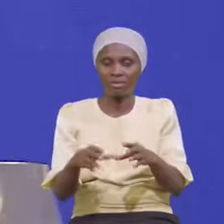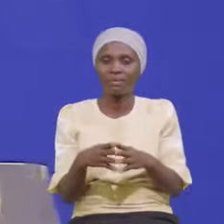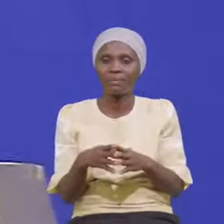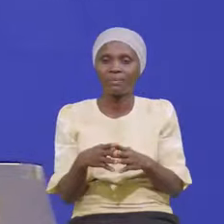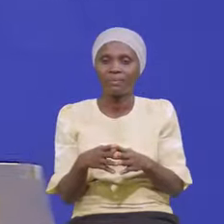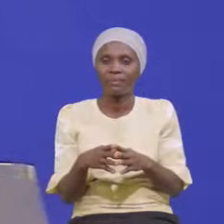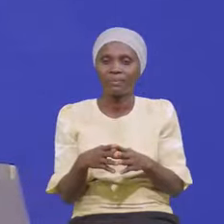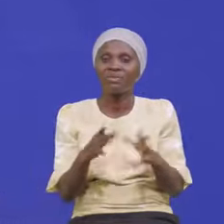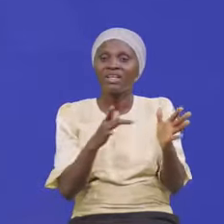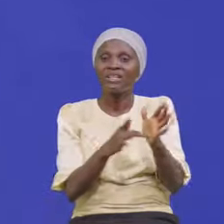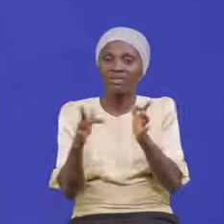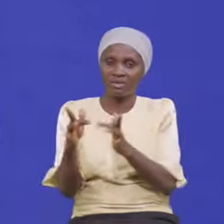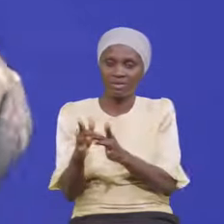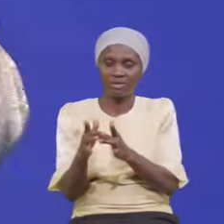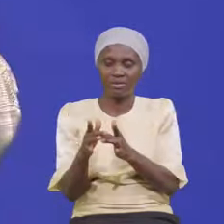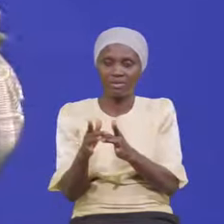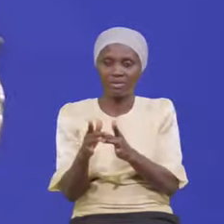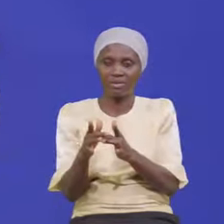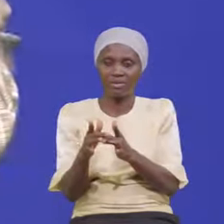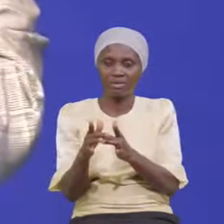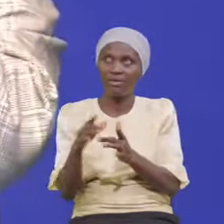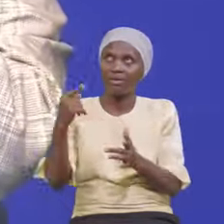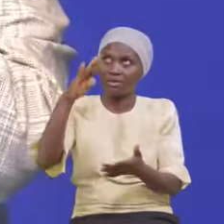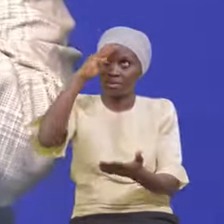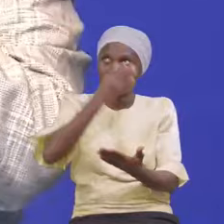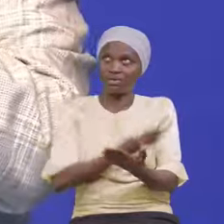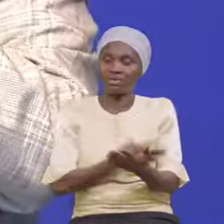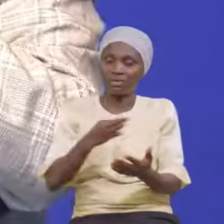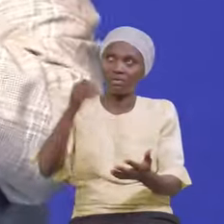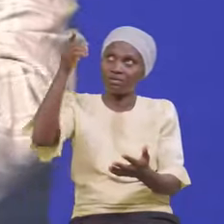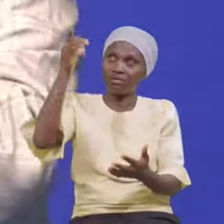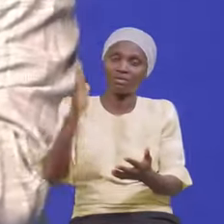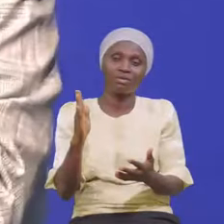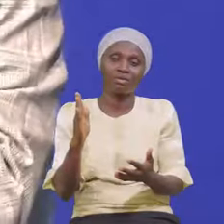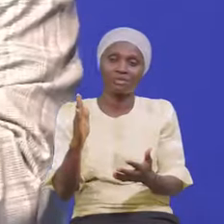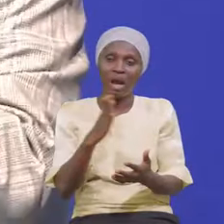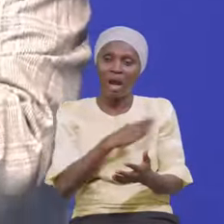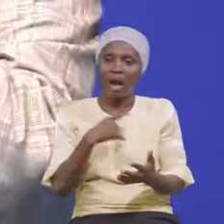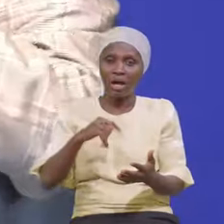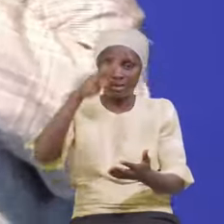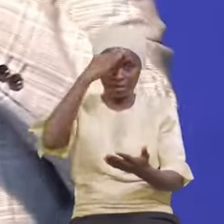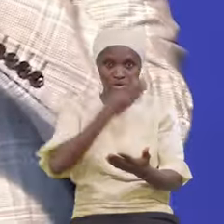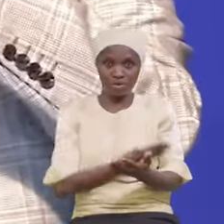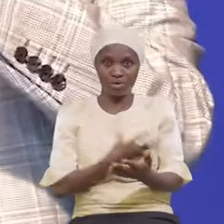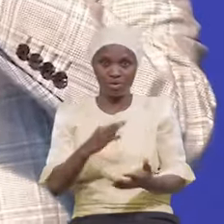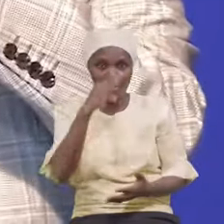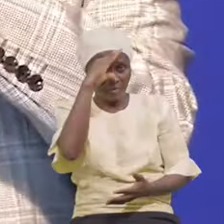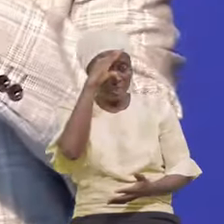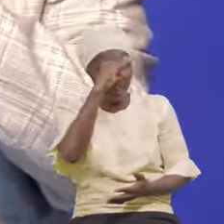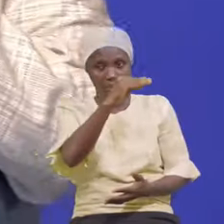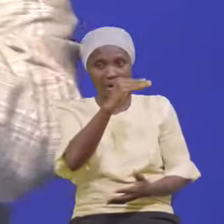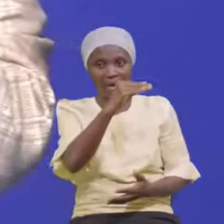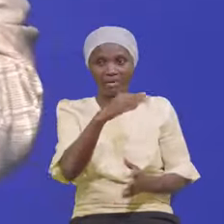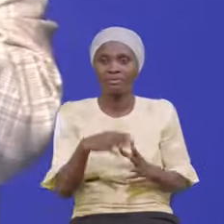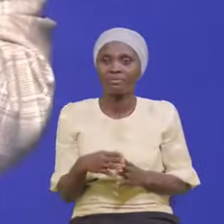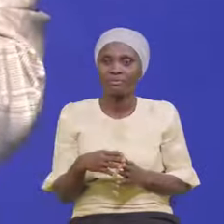వచ్చి ఉన్నాడు, Jesus, యేసు, the son of God, దేవుని కుమారుడు, and the son of man, మనుష్య కుమారుడు, you can